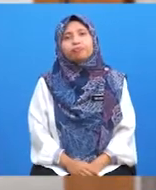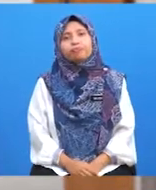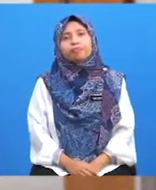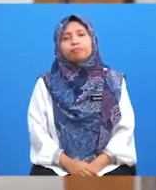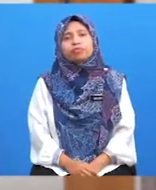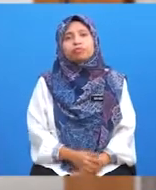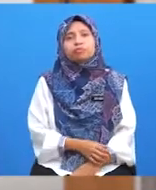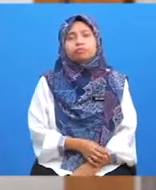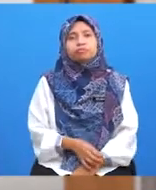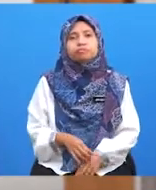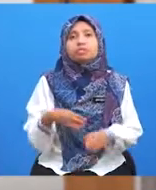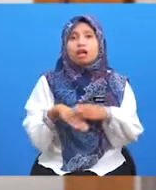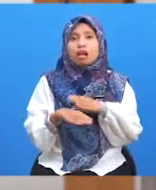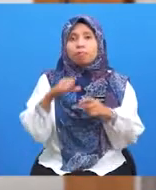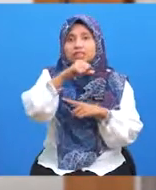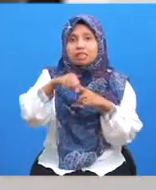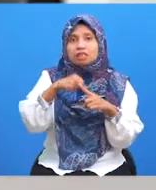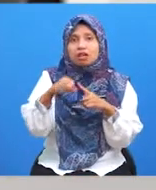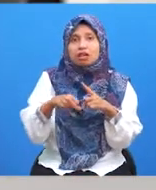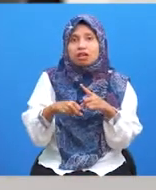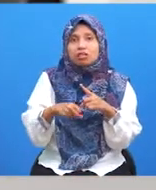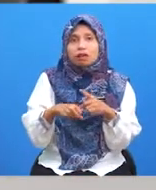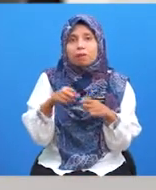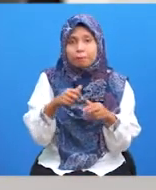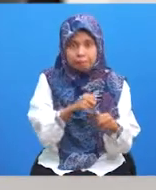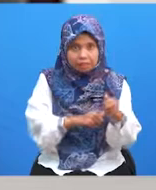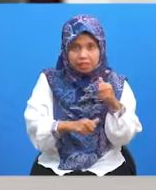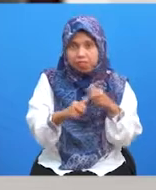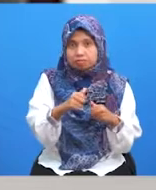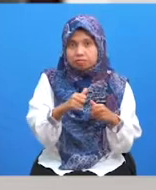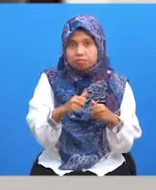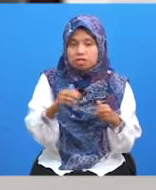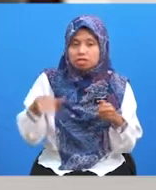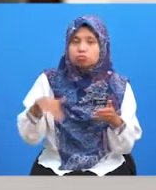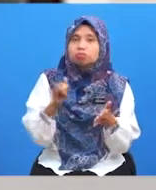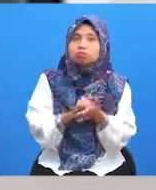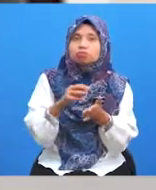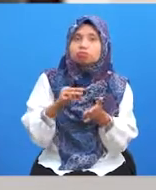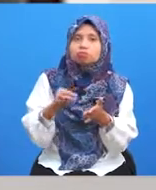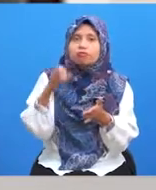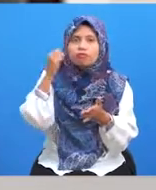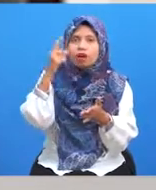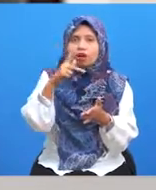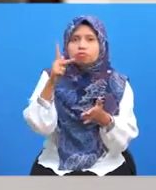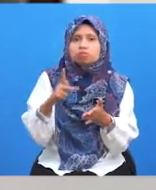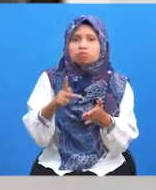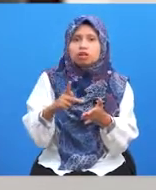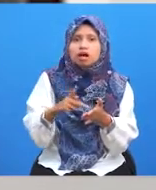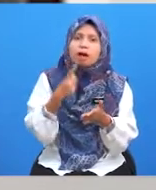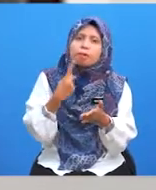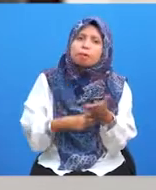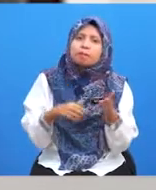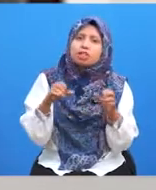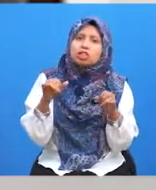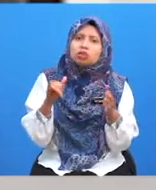meningkat dalam persekitaran pernyataan sebelum itu murid-murid pahamkah maksud sosio-budaya